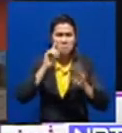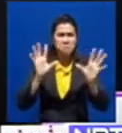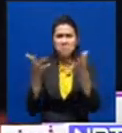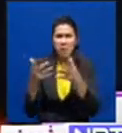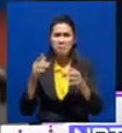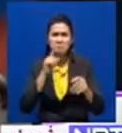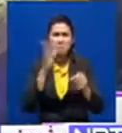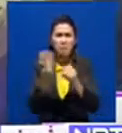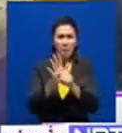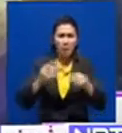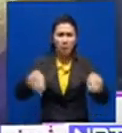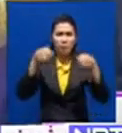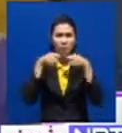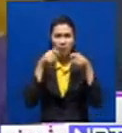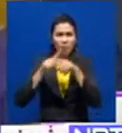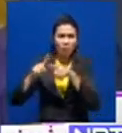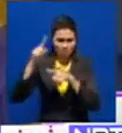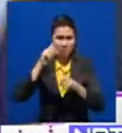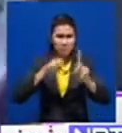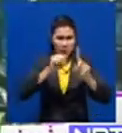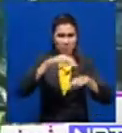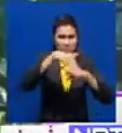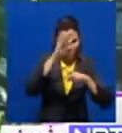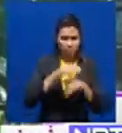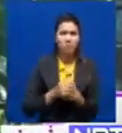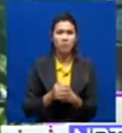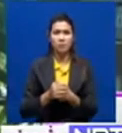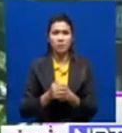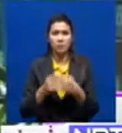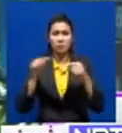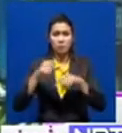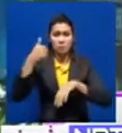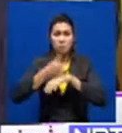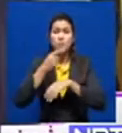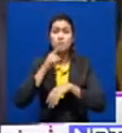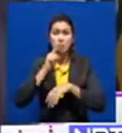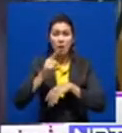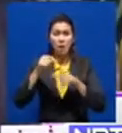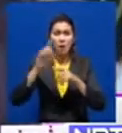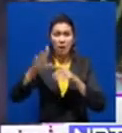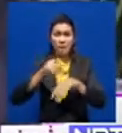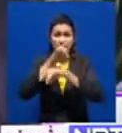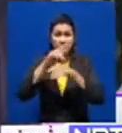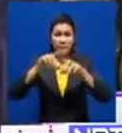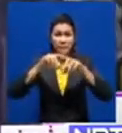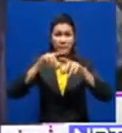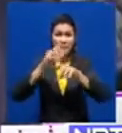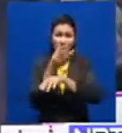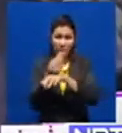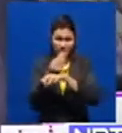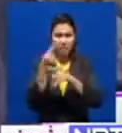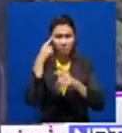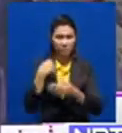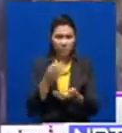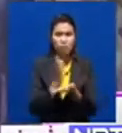1แสน 5หมื่นคนนายสุรพลวาณิชเสนีผู้ว่าราชการจังหวัดกำแพงเพชรได้พ่อมอบเครื่องนุ่งห่ม